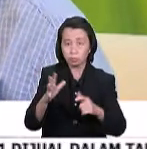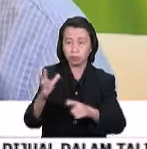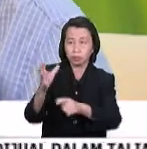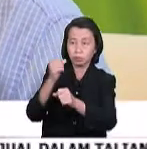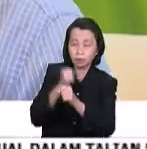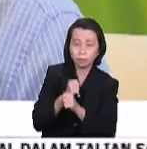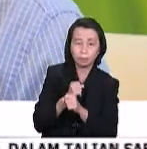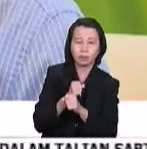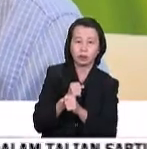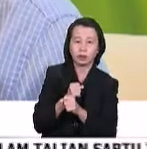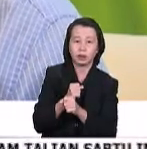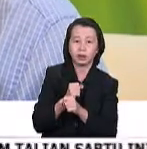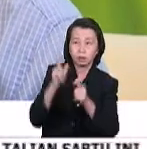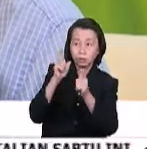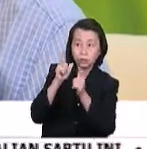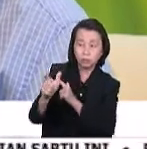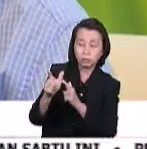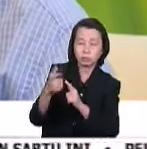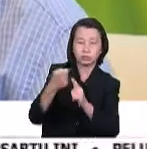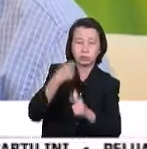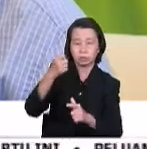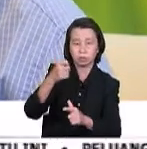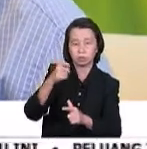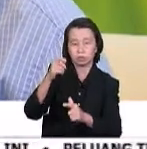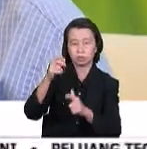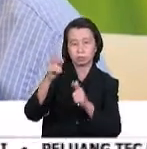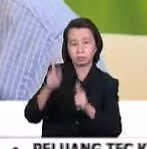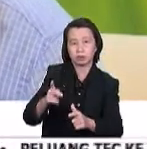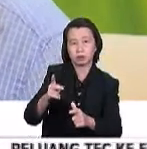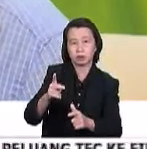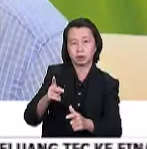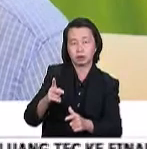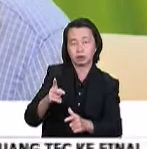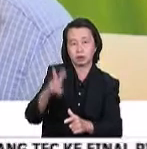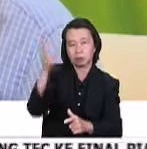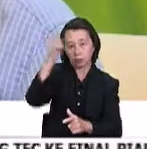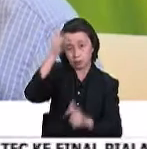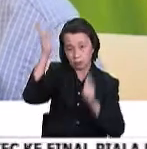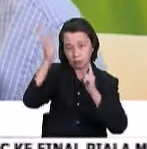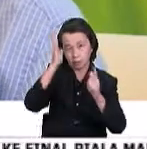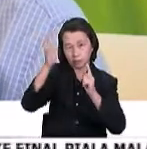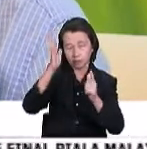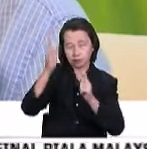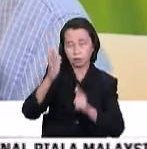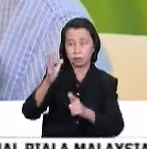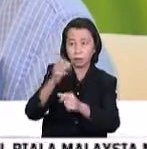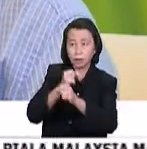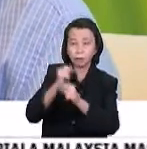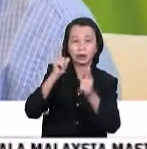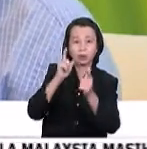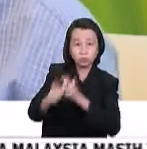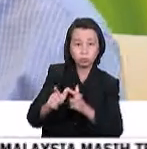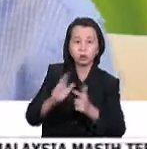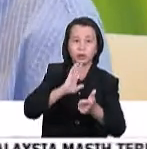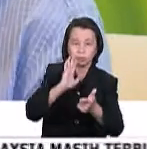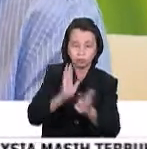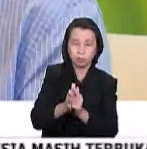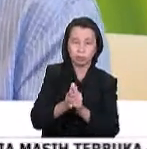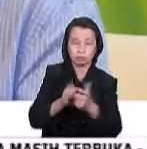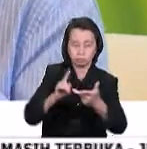mendapat kelulusan daripada pihak yang berkenaan di peringkat persekutuan, maka